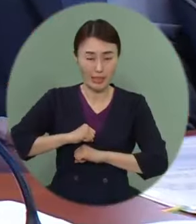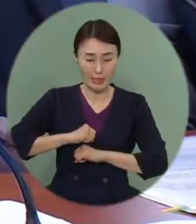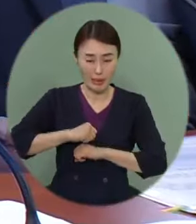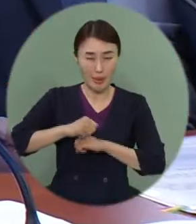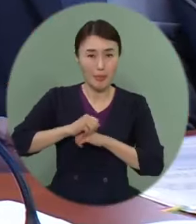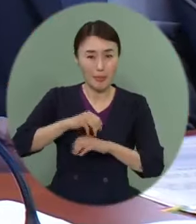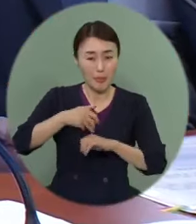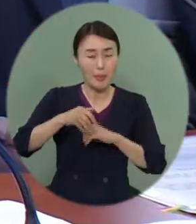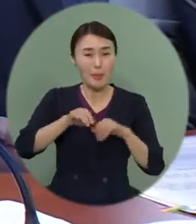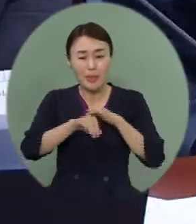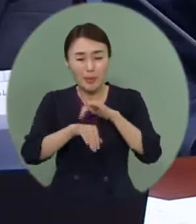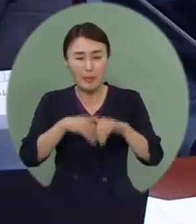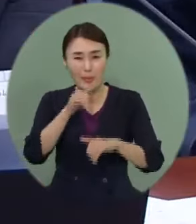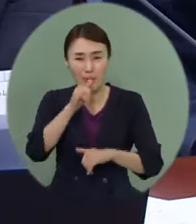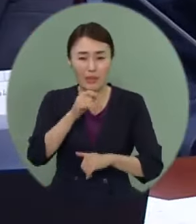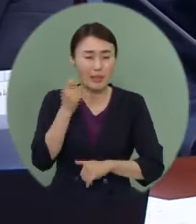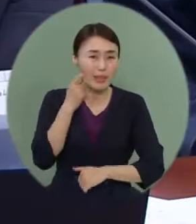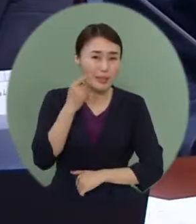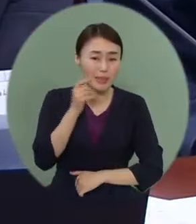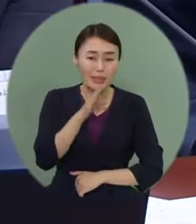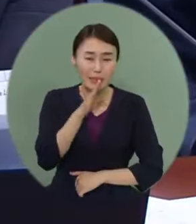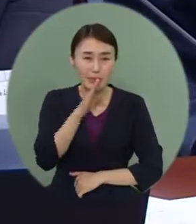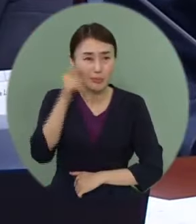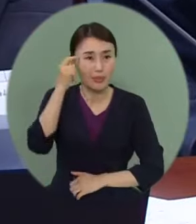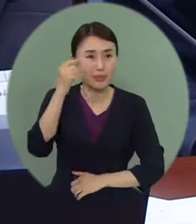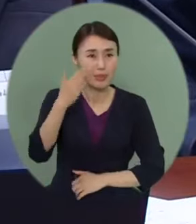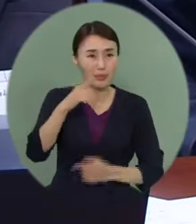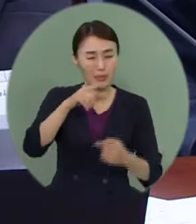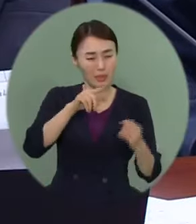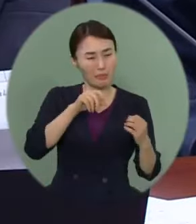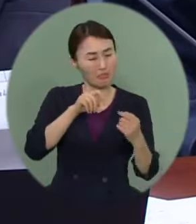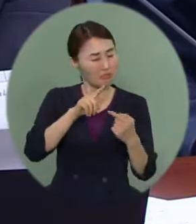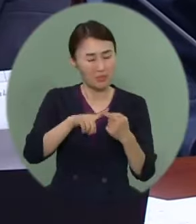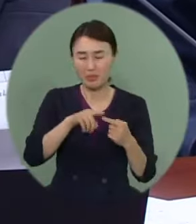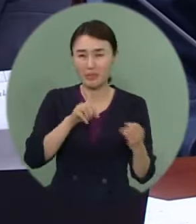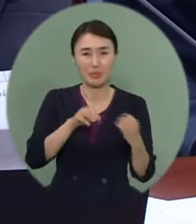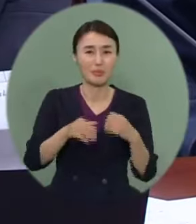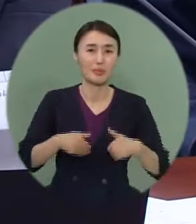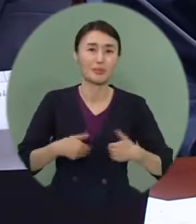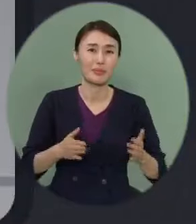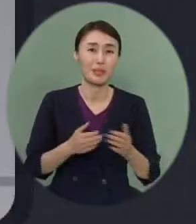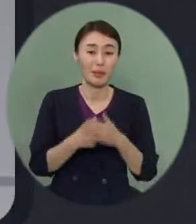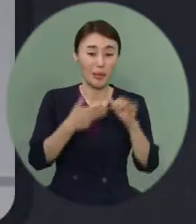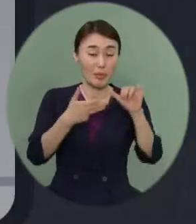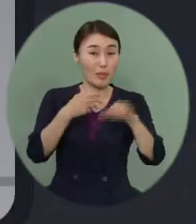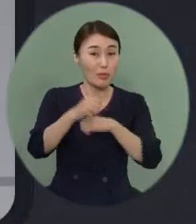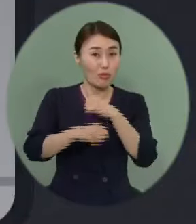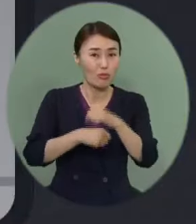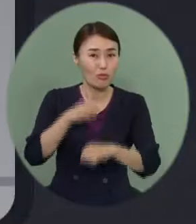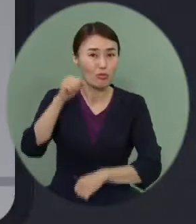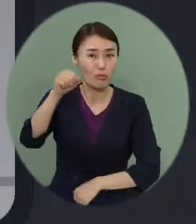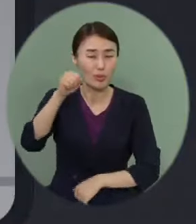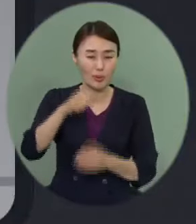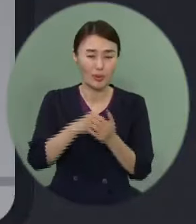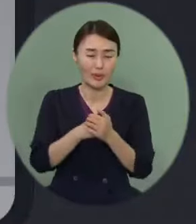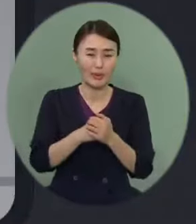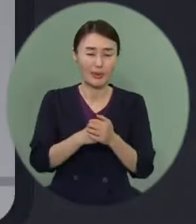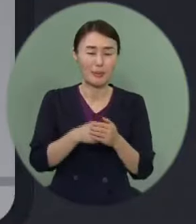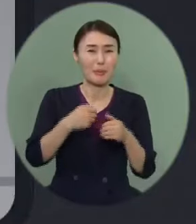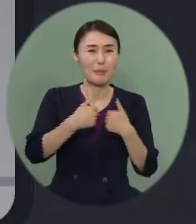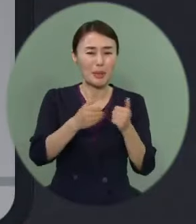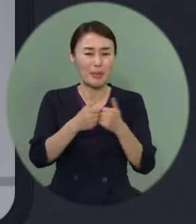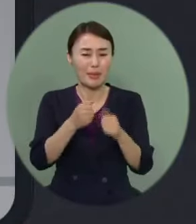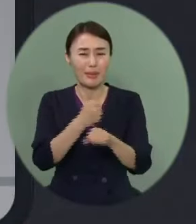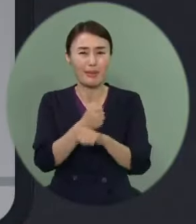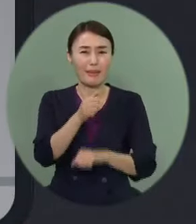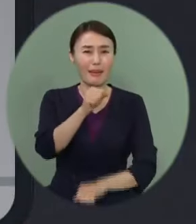가짜뉴스입니까? 아닙니까? 건건에 대해서는 답변하지 않겠습니다. 5.18 민주화 운동을 비하하는 SNS 글에는